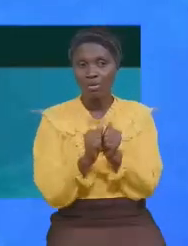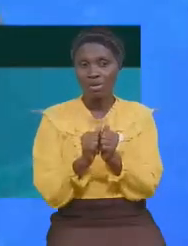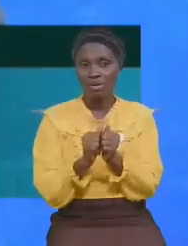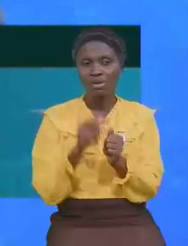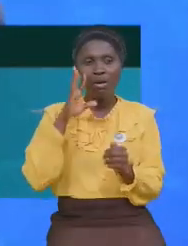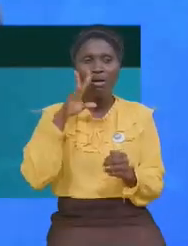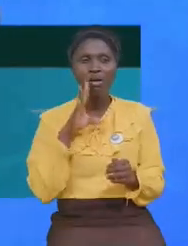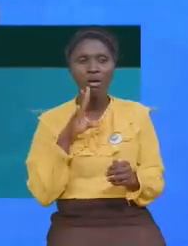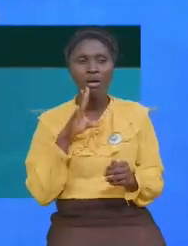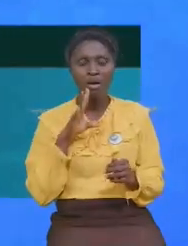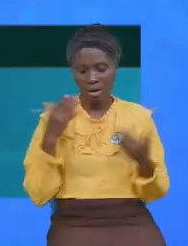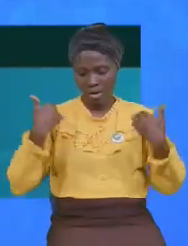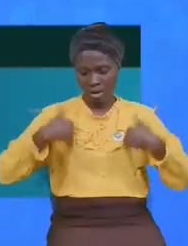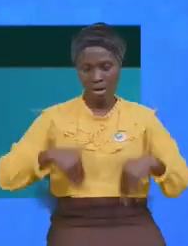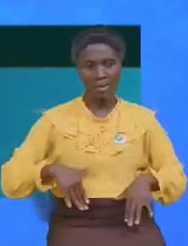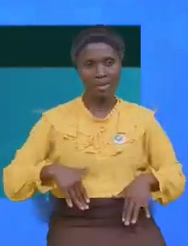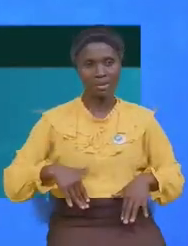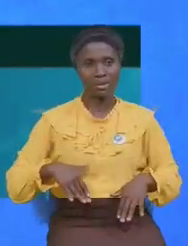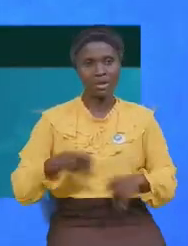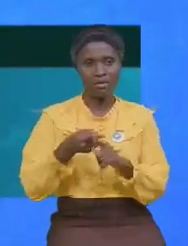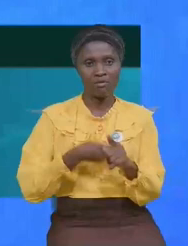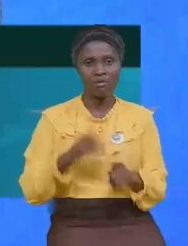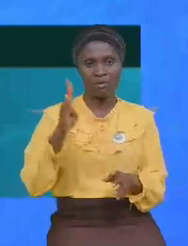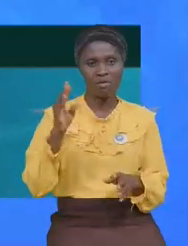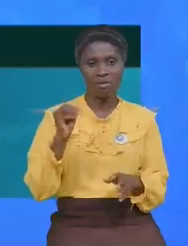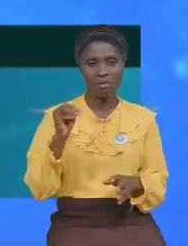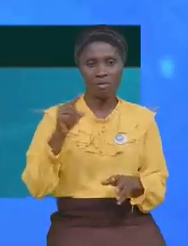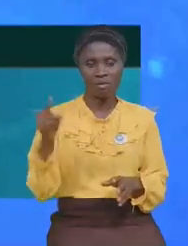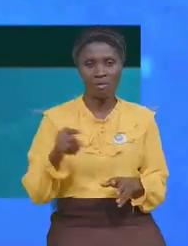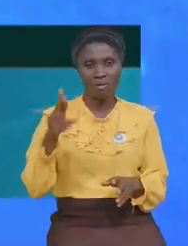de Bostra un vêtement rouge,